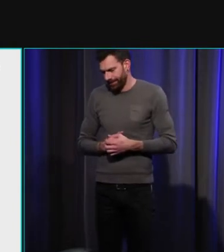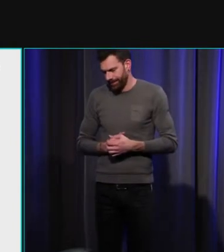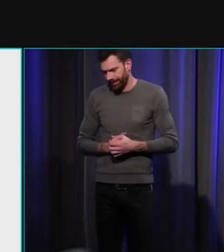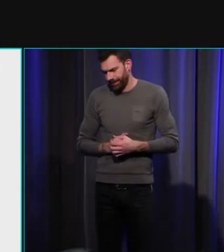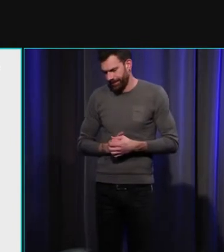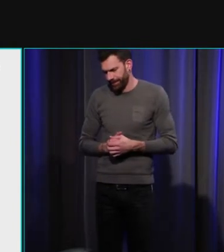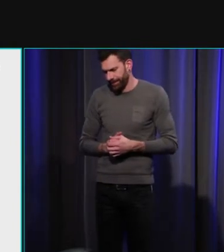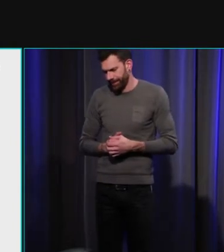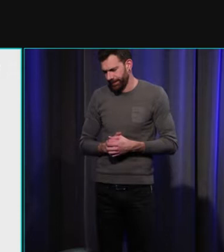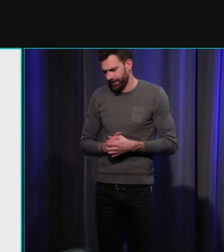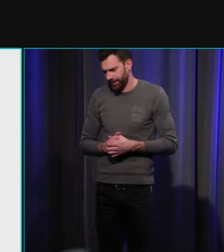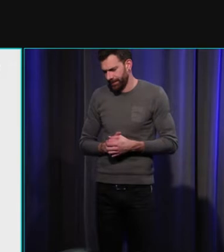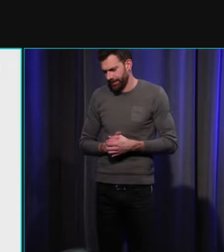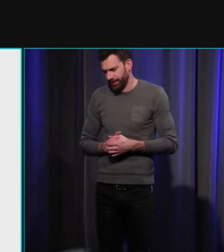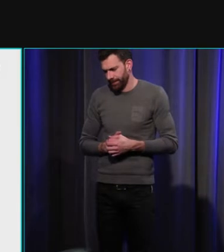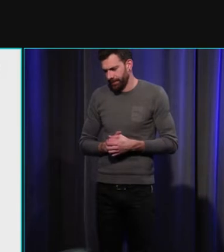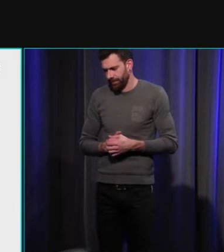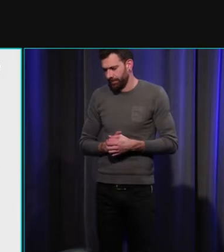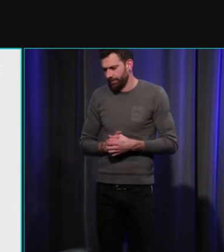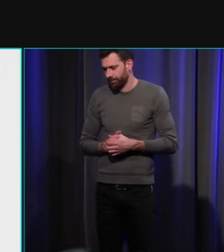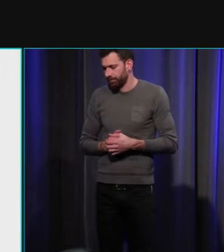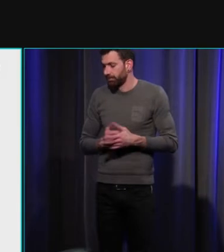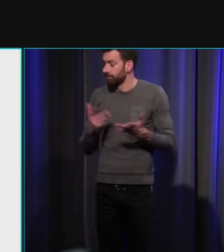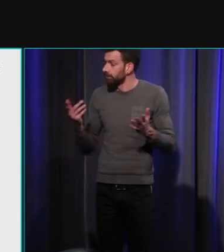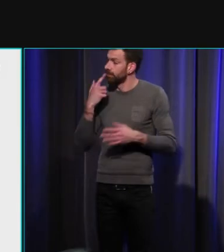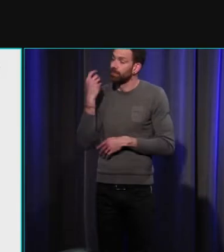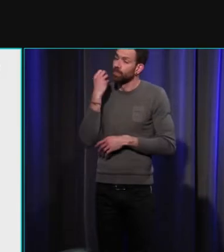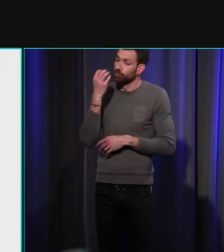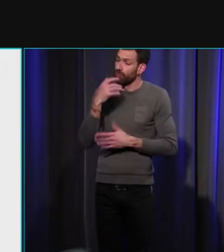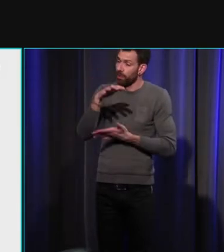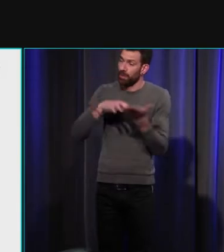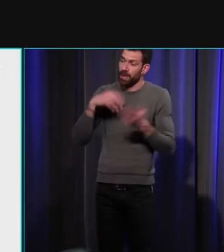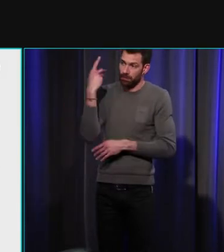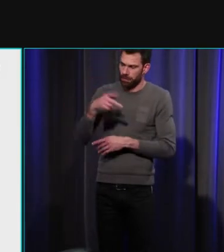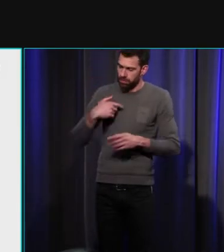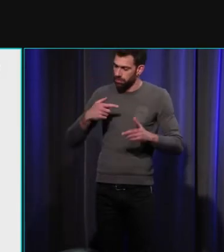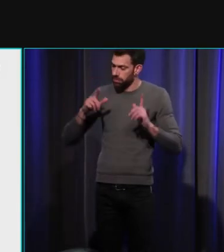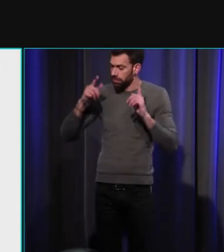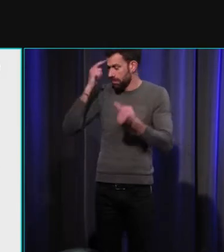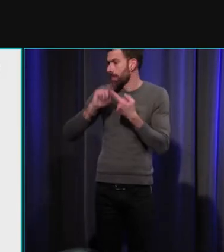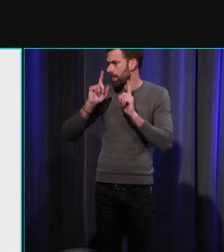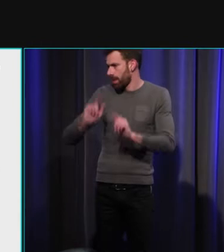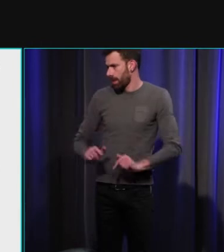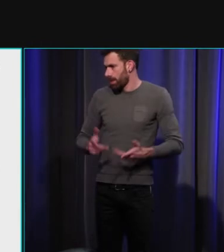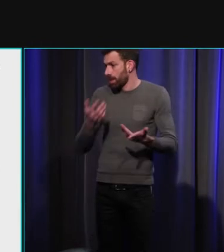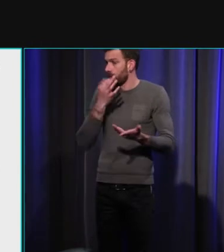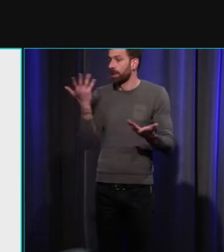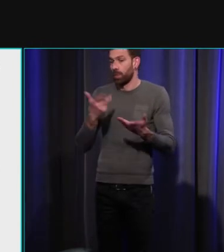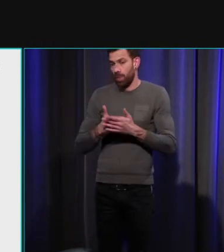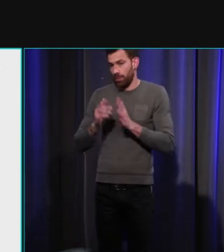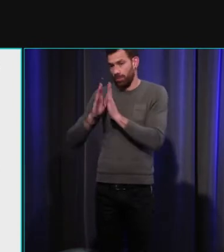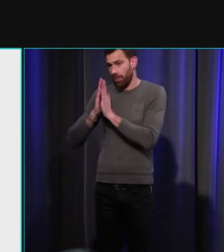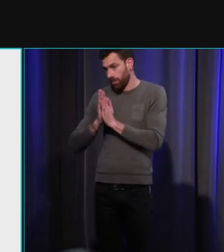est après tout c'est une idée qui revient très souvent dans ces textes le clergé se doit